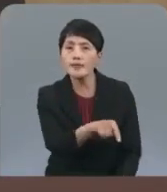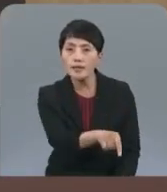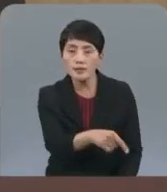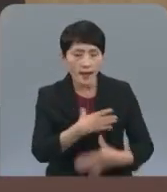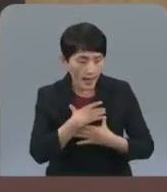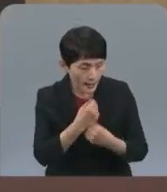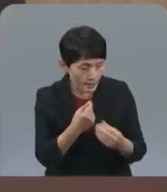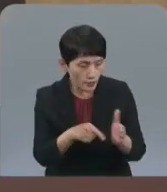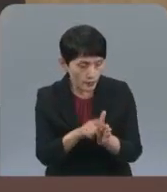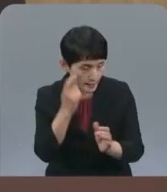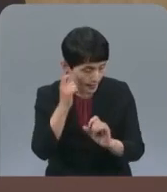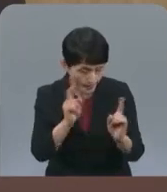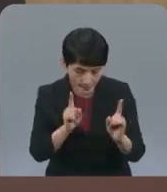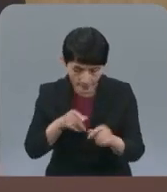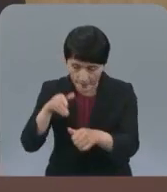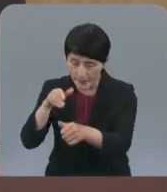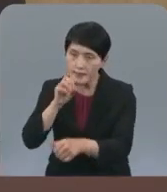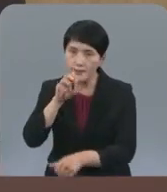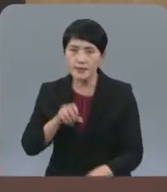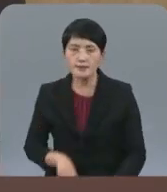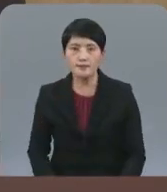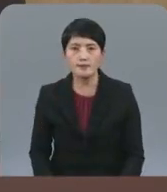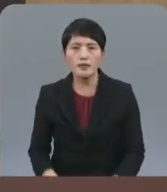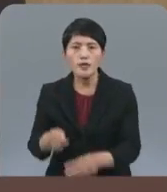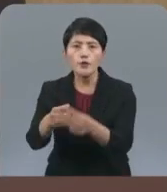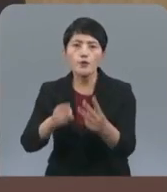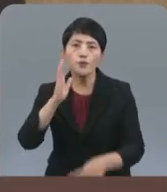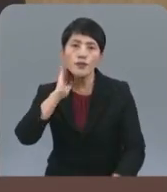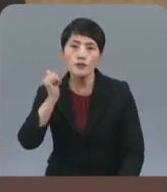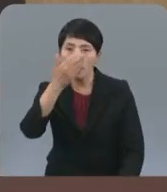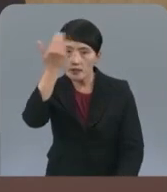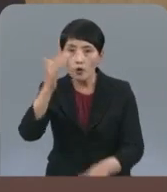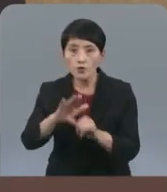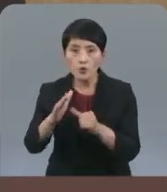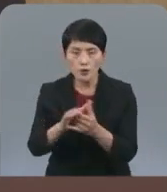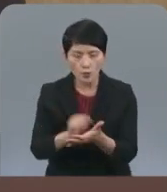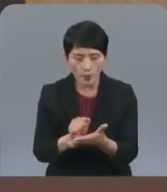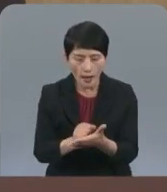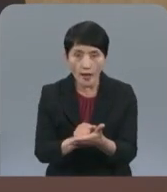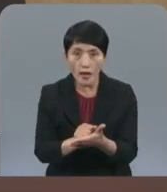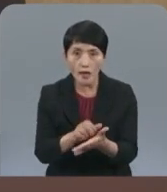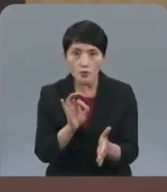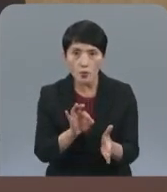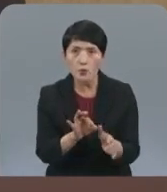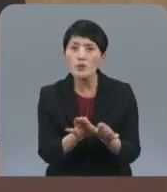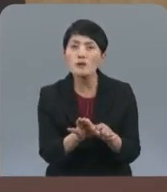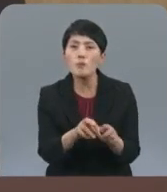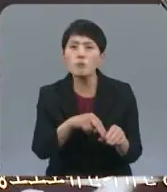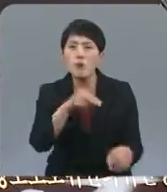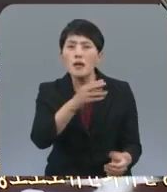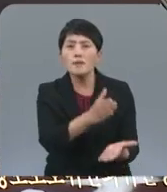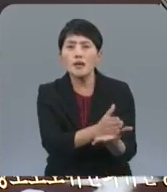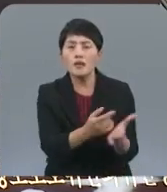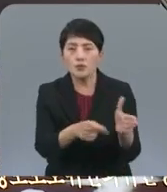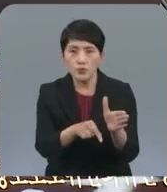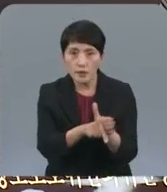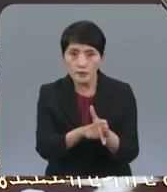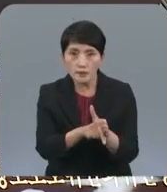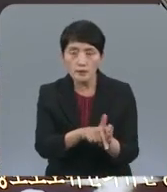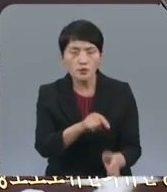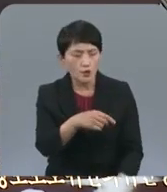необходимые меры для безопасности южнокорейских граждан находящихся в зоне конфликта